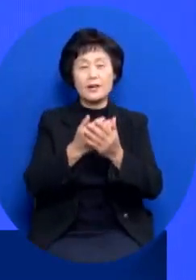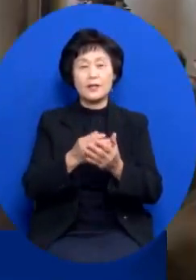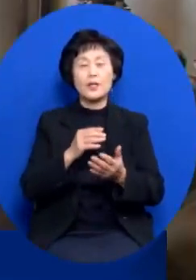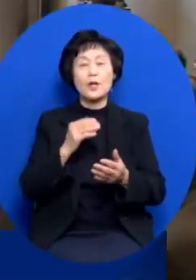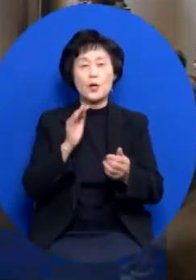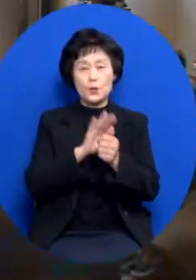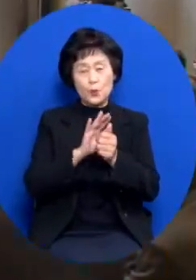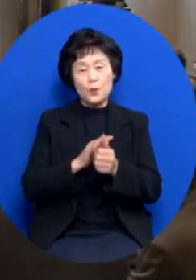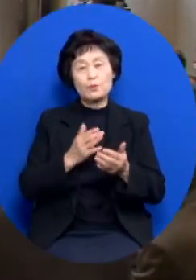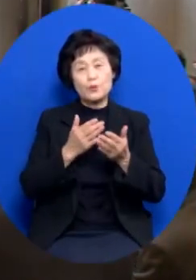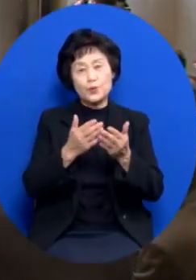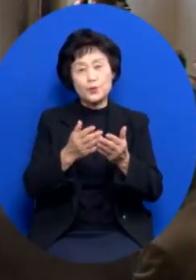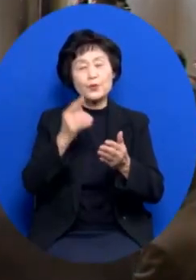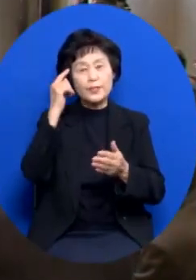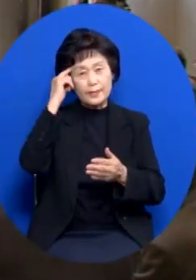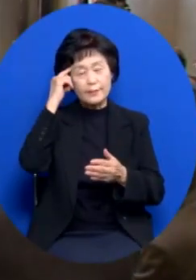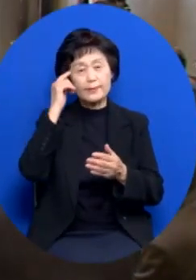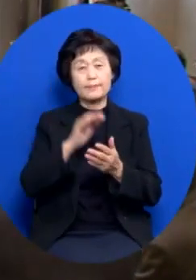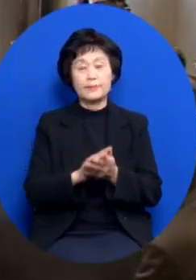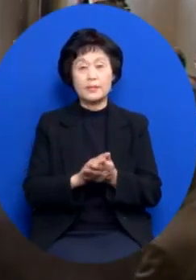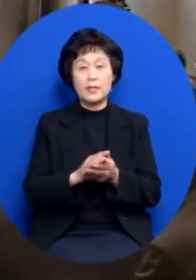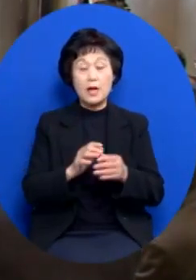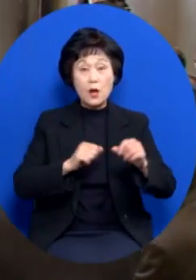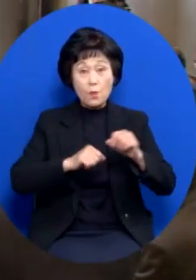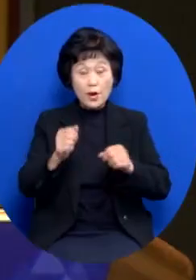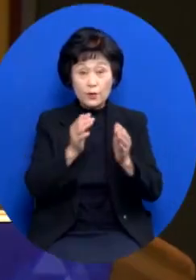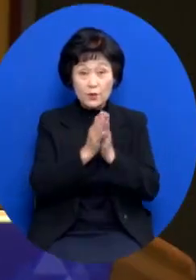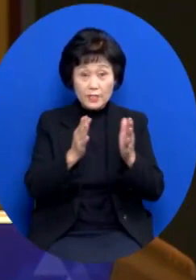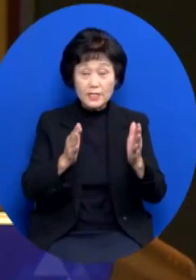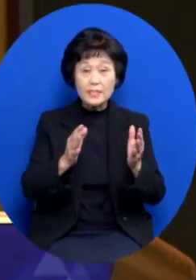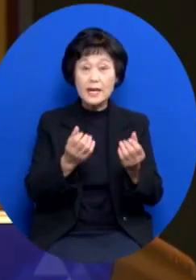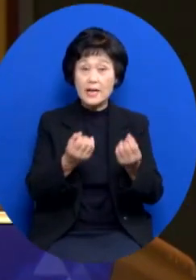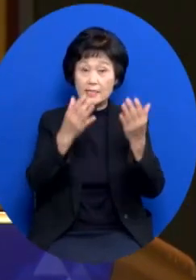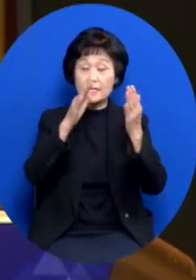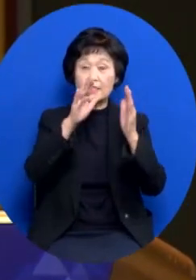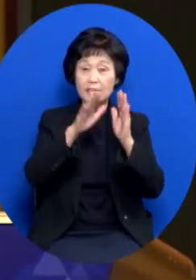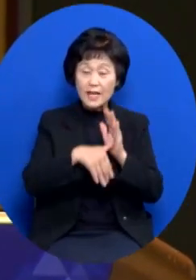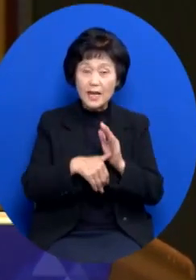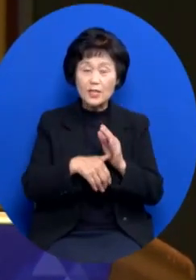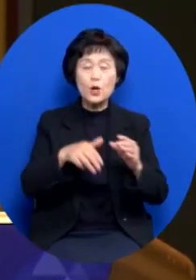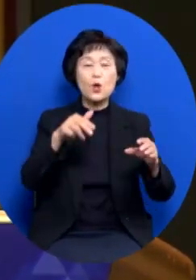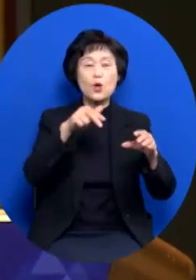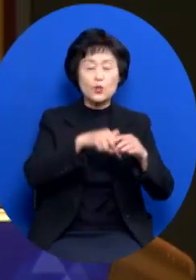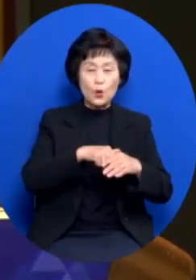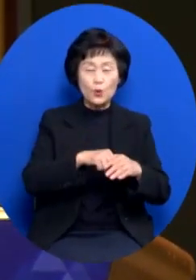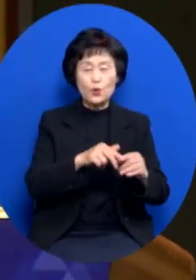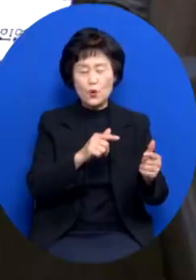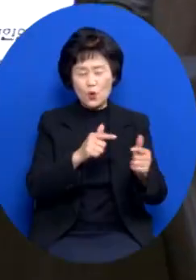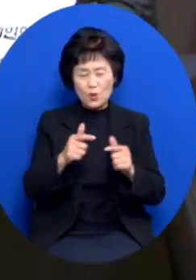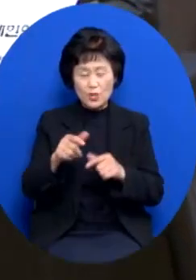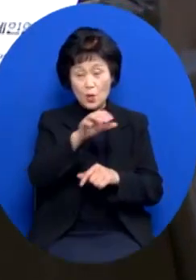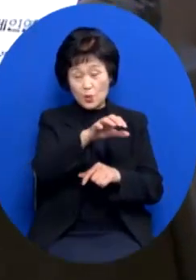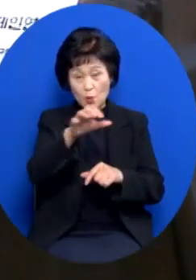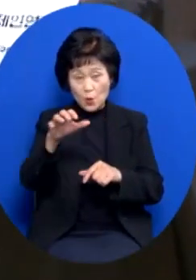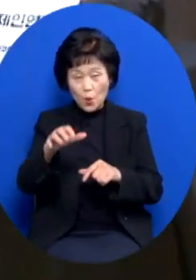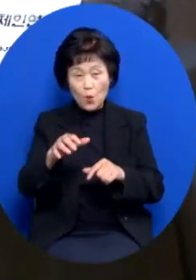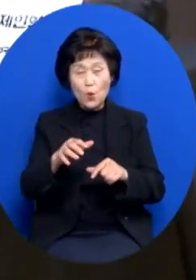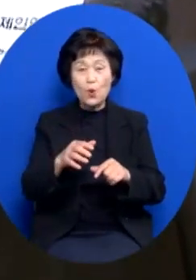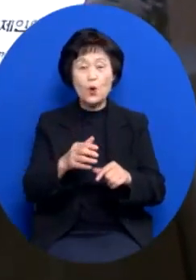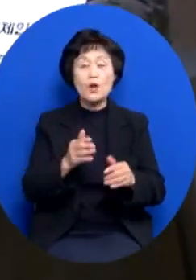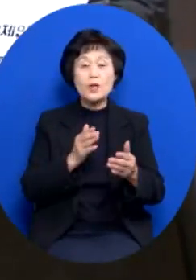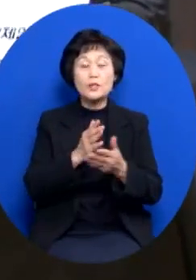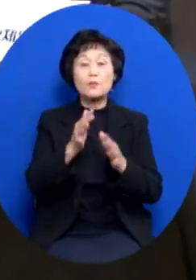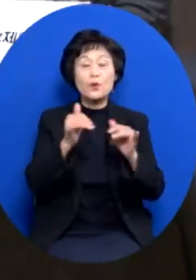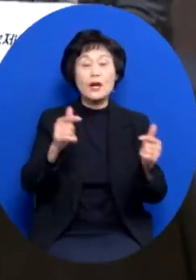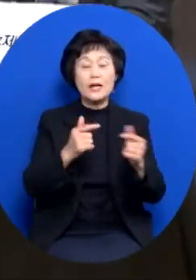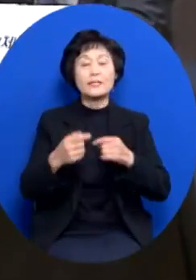합니다. 출범식에는 기업, 종교, 교육 등 각계각층 주요 인사들이 참석했습니다. 이